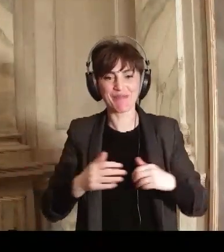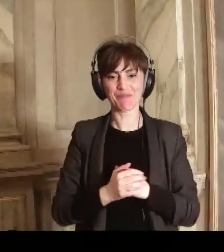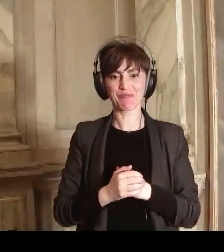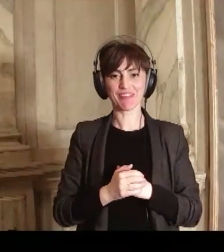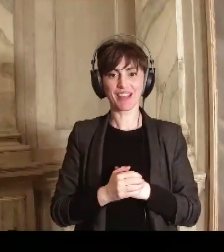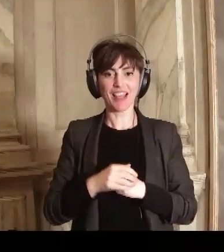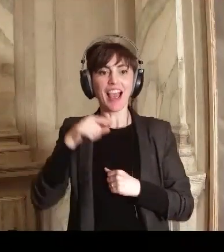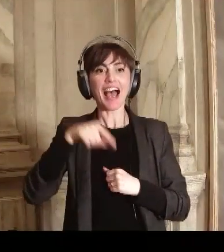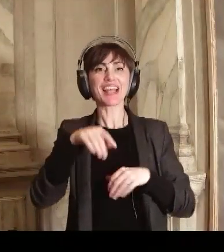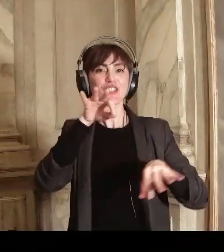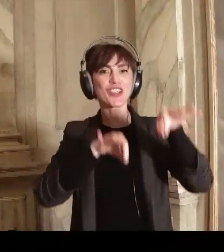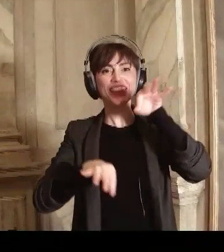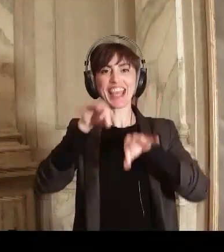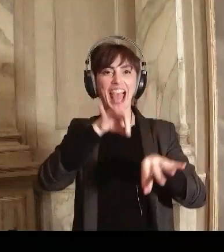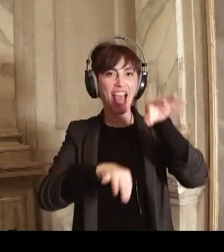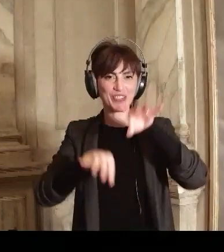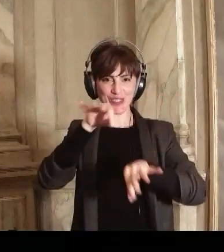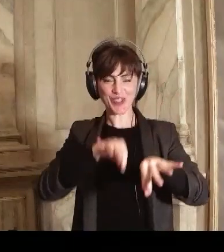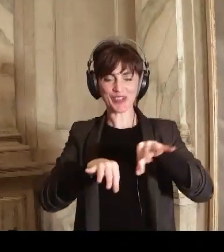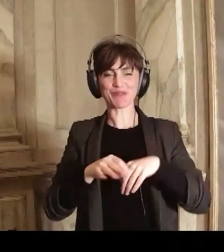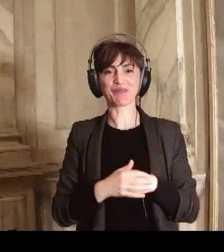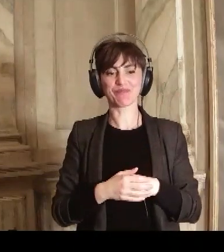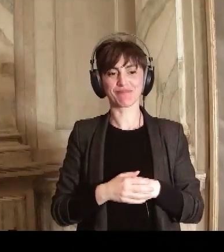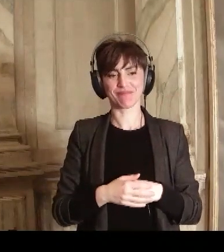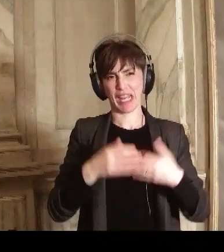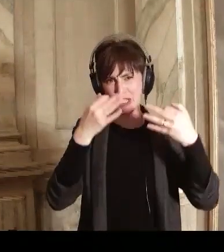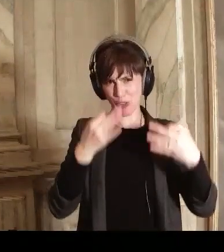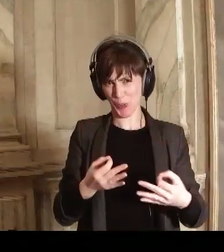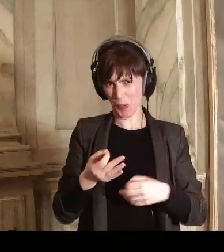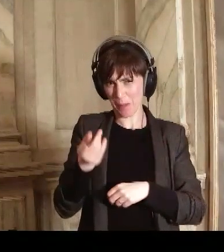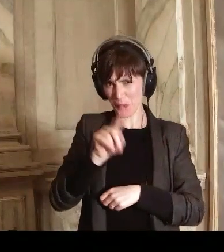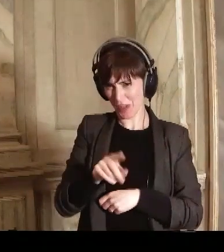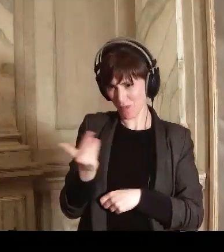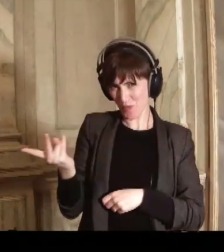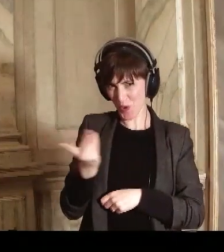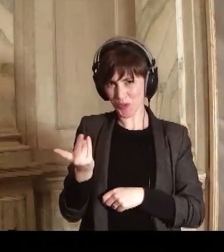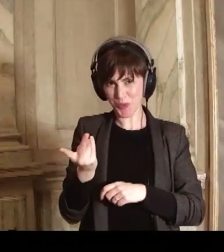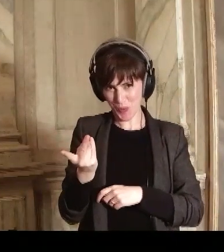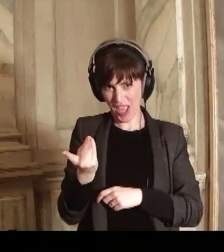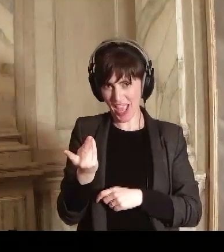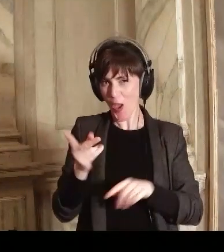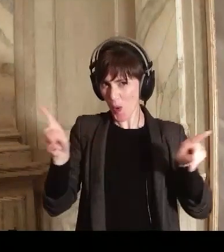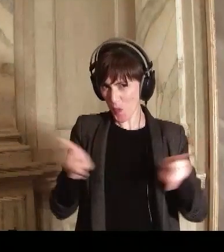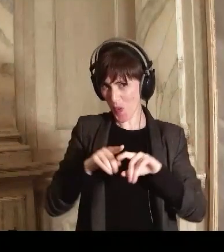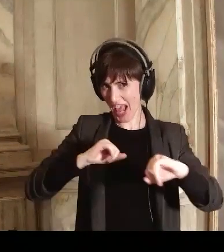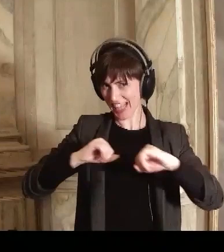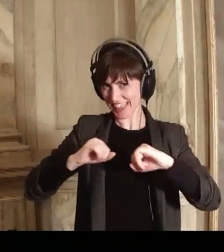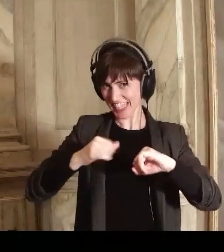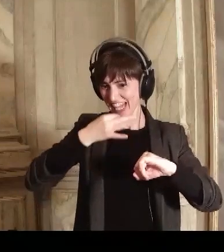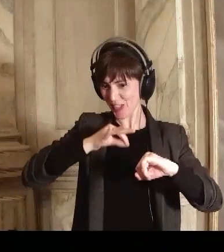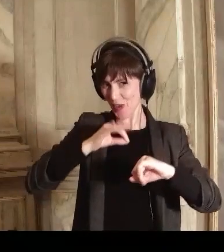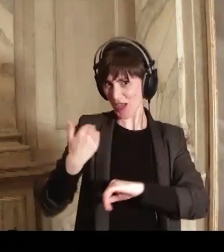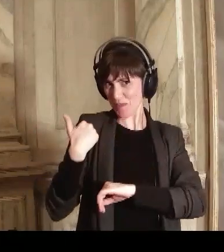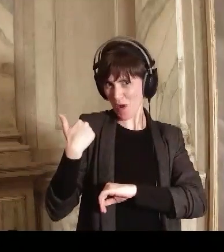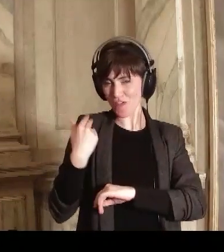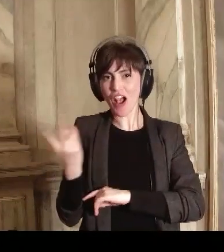teatro, sicuramente anche voi, come i due direttori precedenti, dimostrerete che lo sforzo in più che